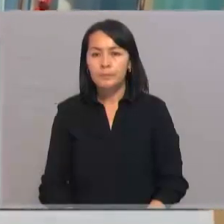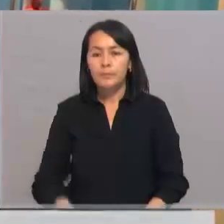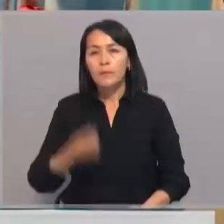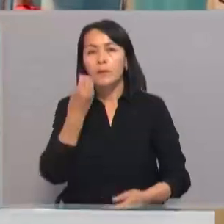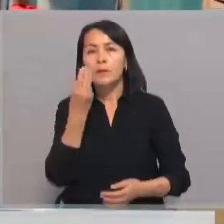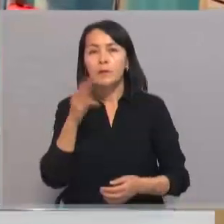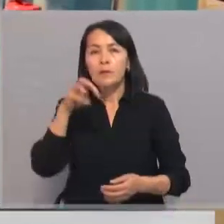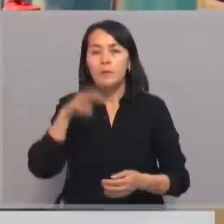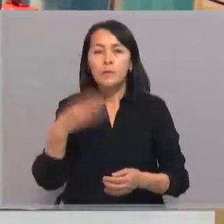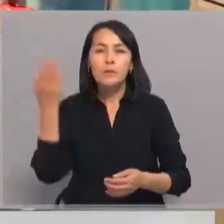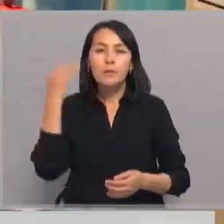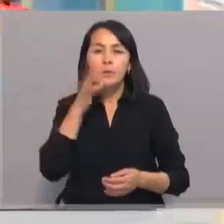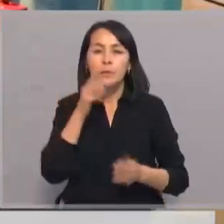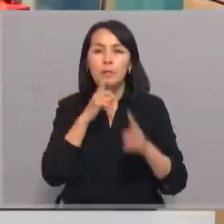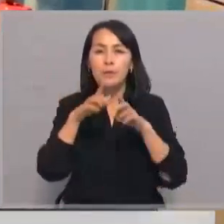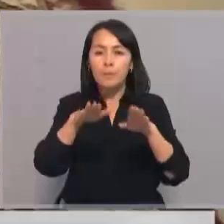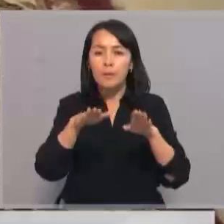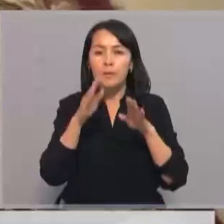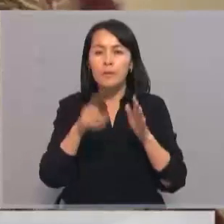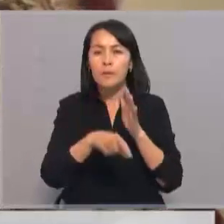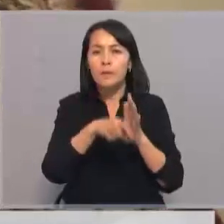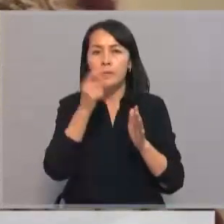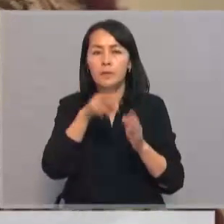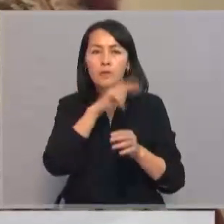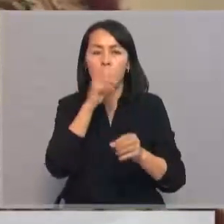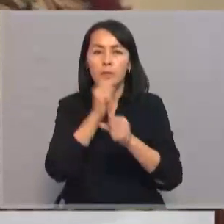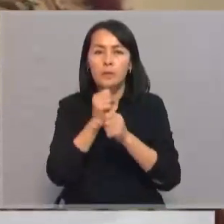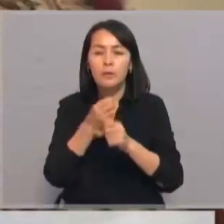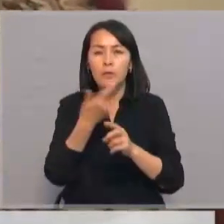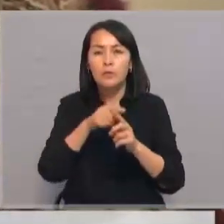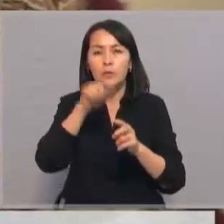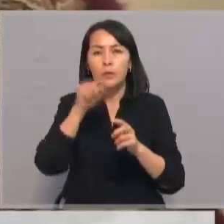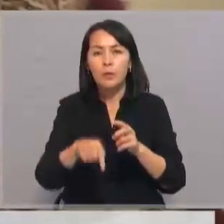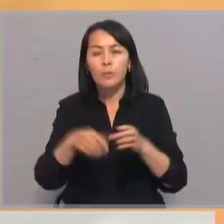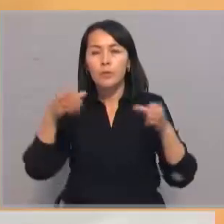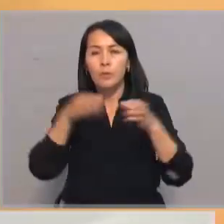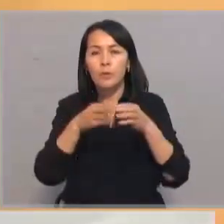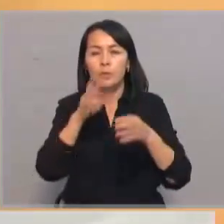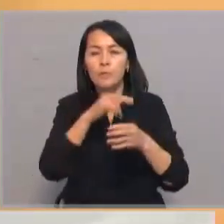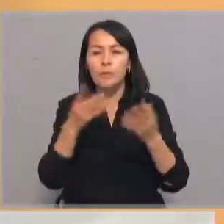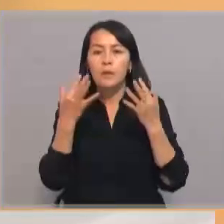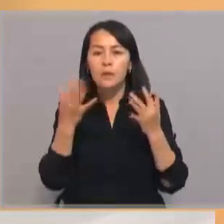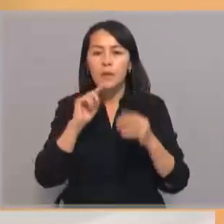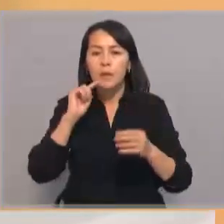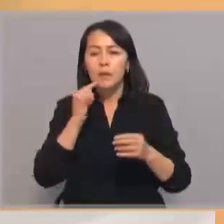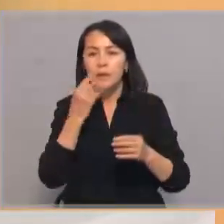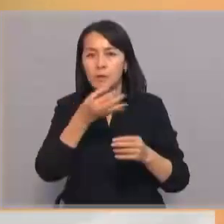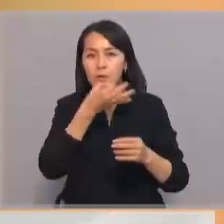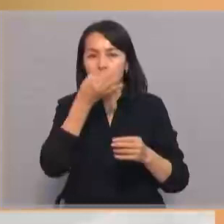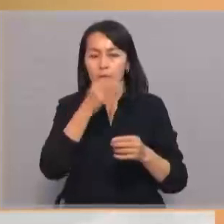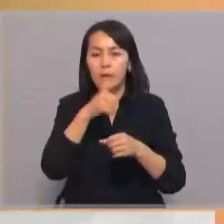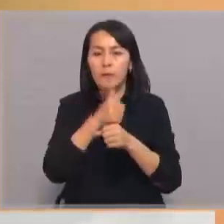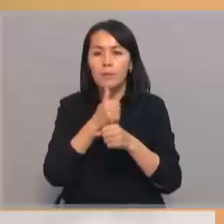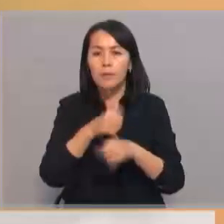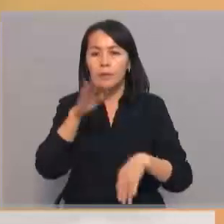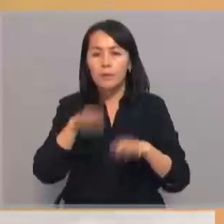Шалатай Мырзахметов кезінде парламент мәжілісінде депутаттық қызмет атқарған. Сондықтан бұл орган қызметінің қаншалықты күрделі, жауапты әрі маңызды